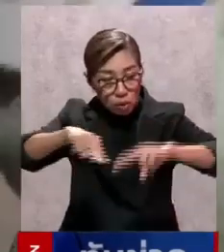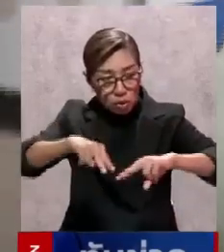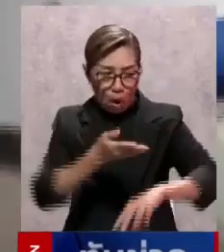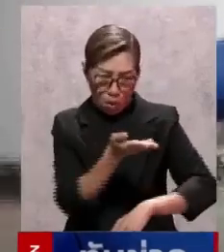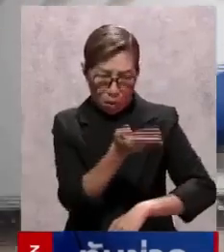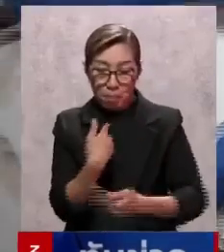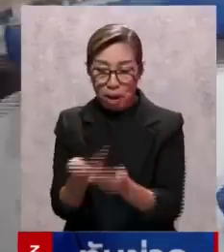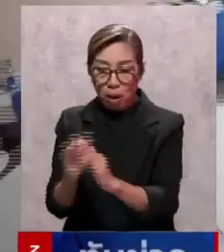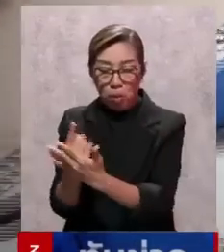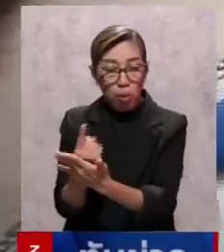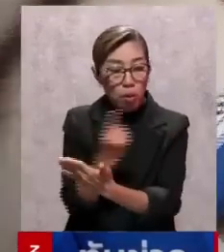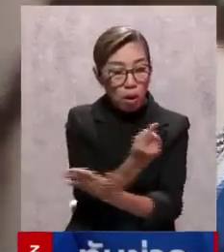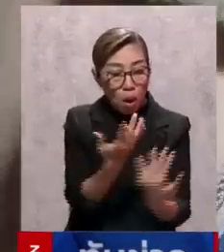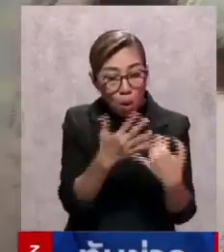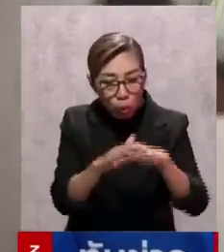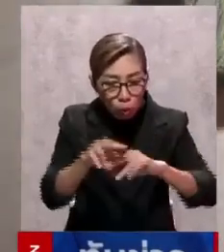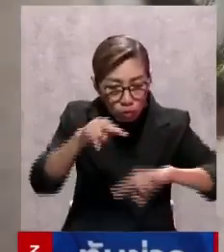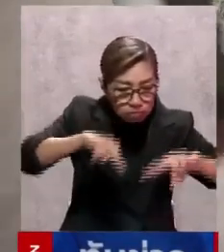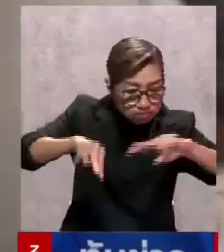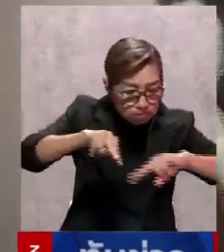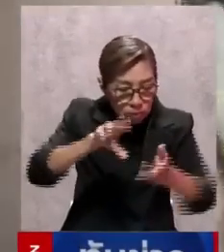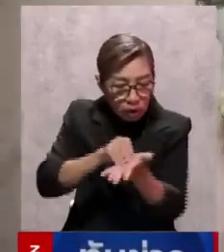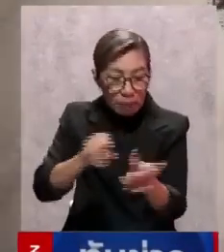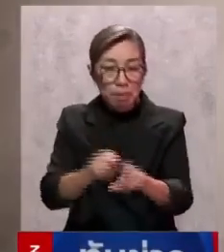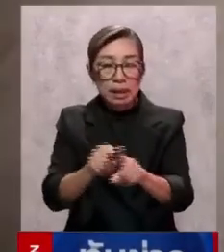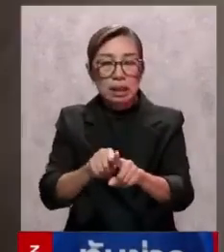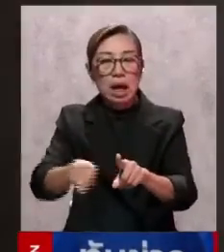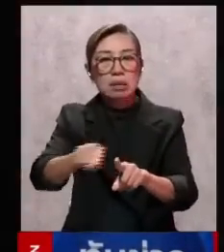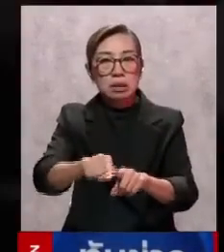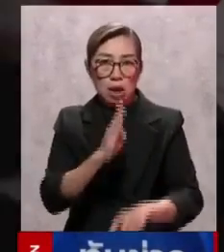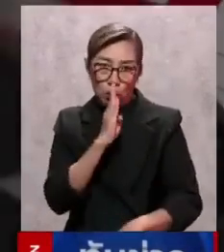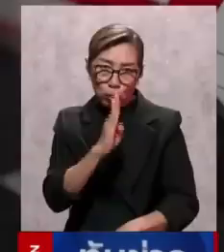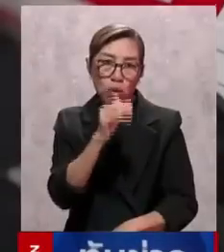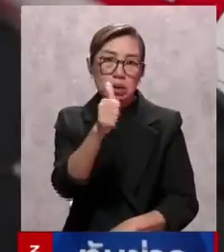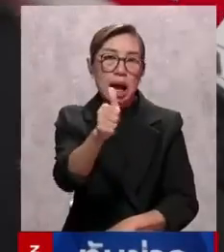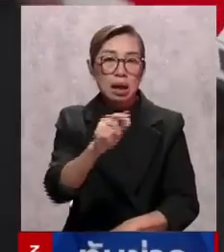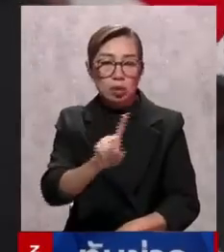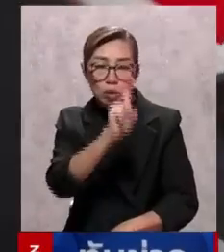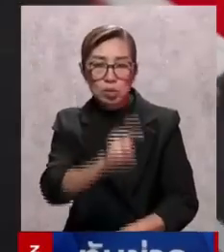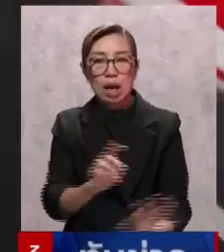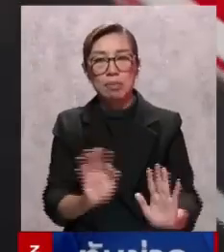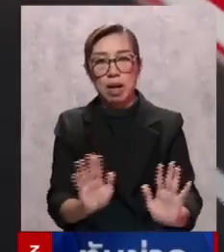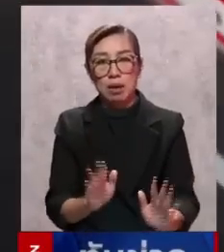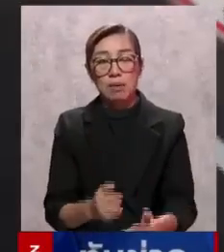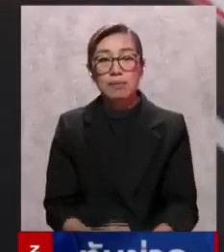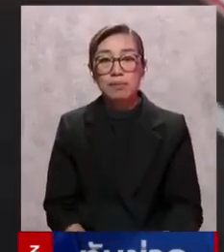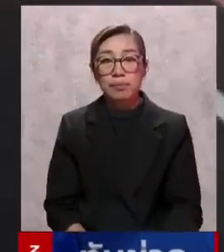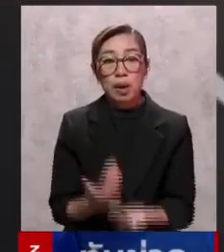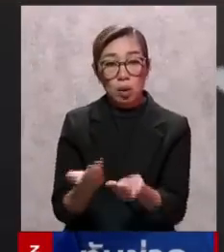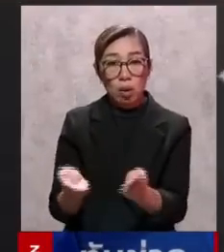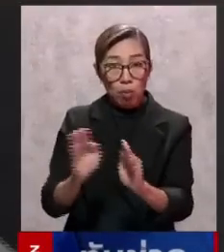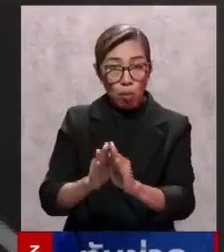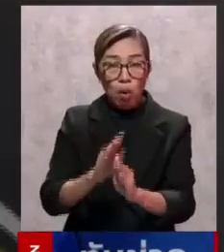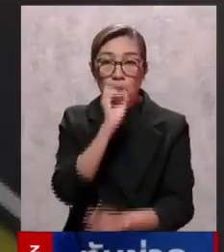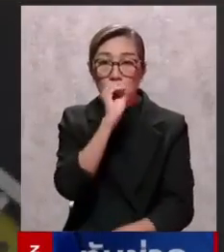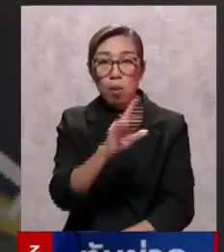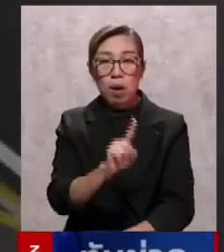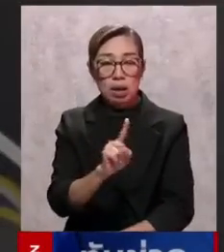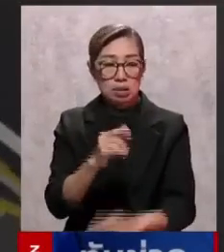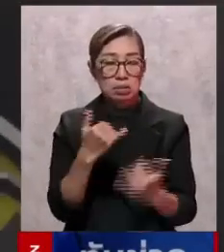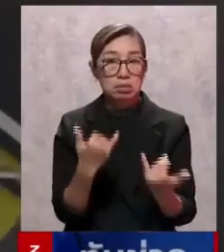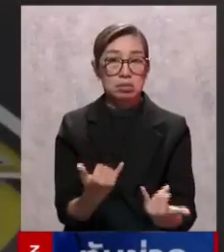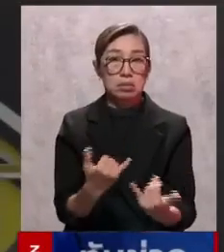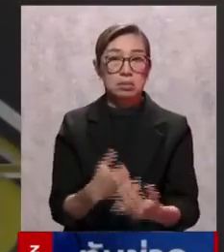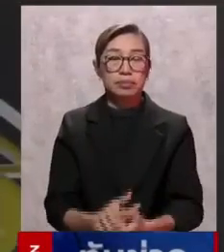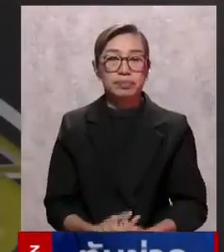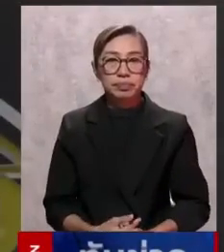พื่อให้ผลการตรวจสอบเป็นไปอย่างตรงไปตรงมาแล้วก็ไร้ข้อสงสัยด้วยค่ะ ค่ะขณะเดียวกันทางครอบครัวยังบอกด้วยนะคะว่าตอนนี้